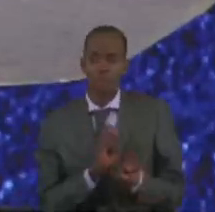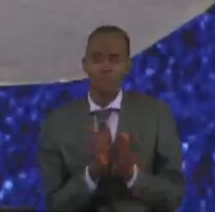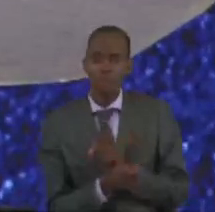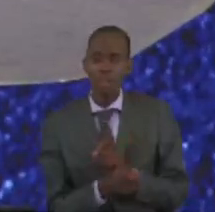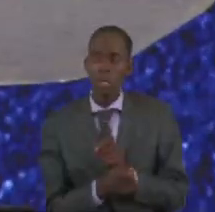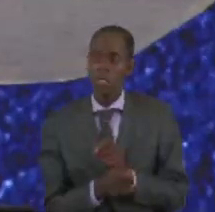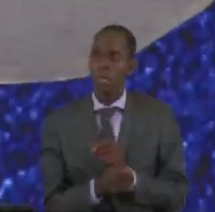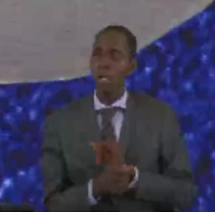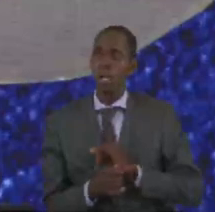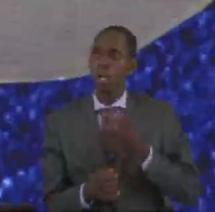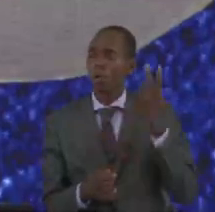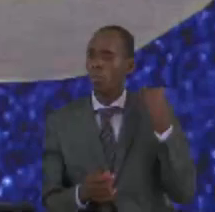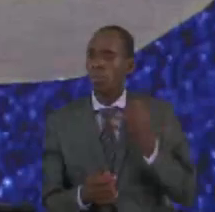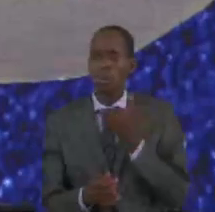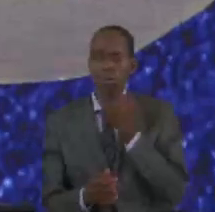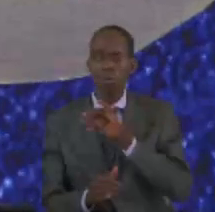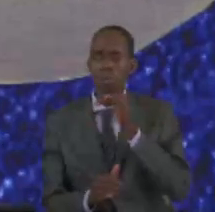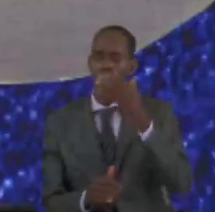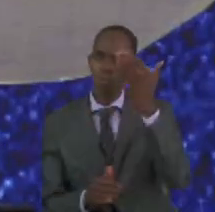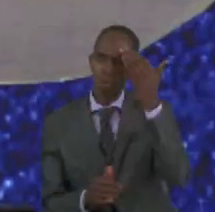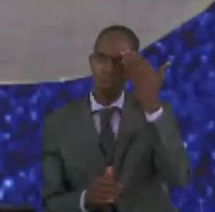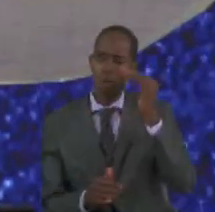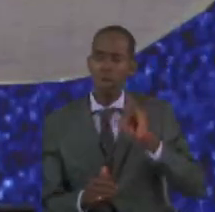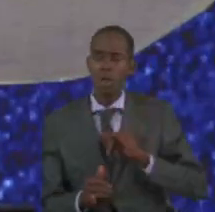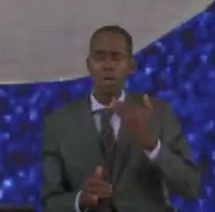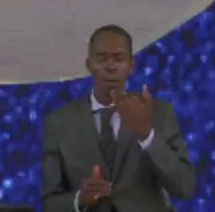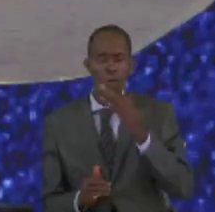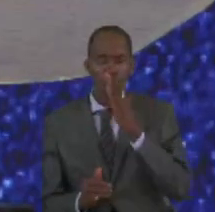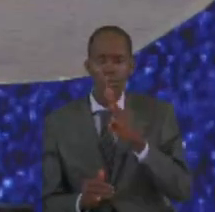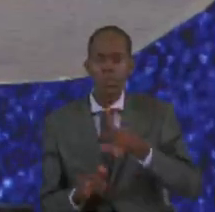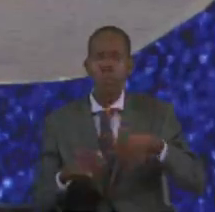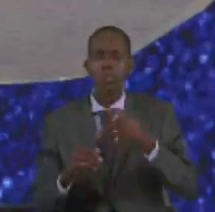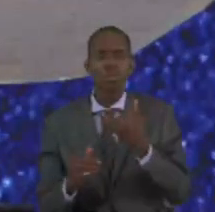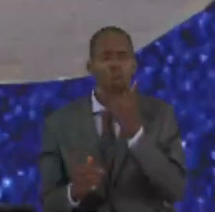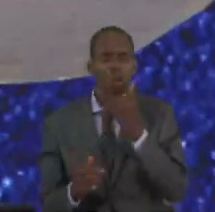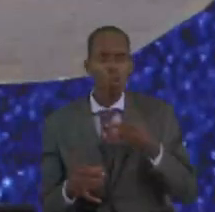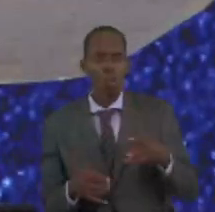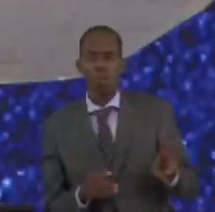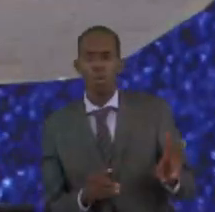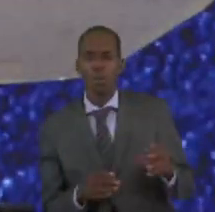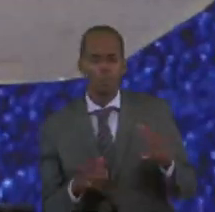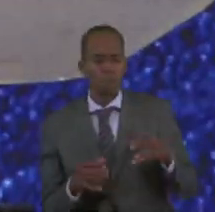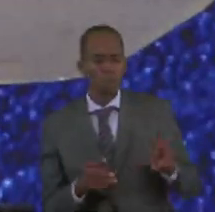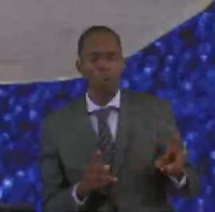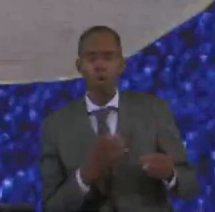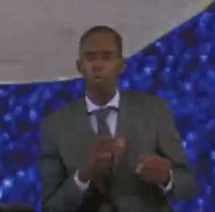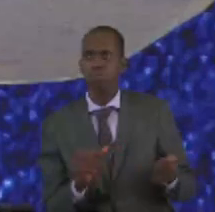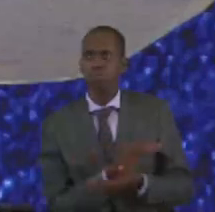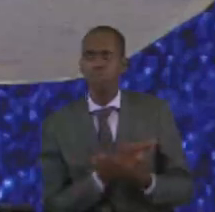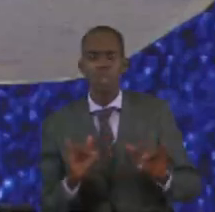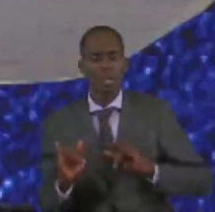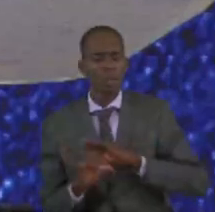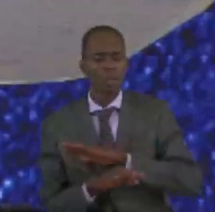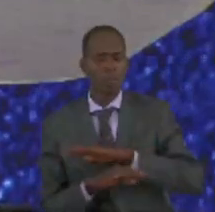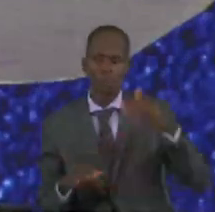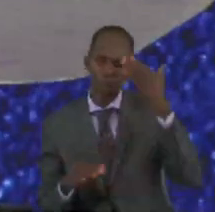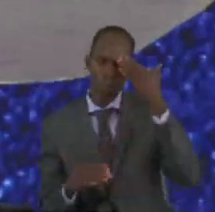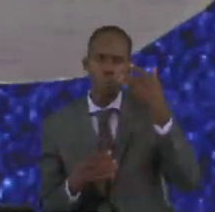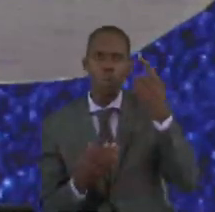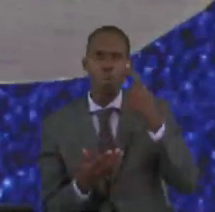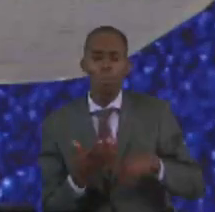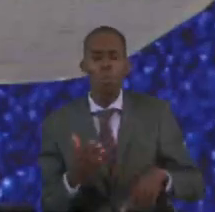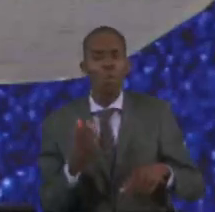dur de te faire du mal. Il te sera dur de mettre tes pieds